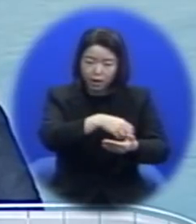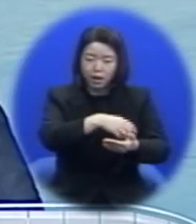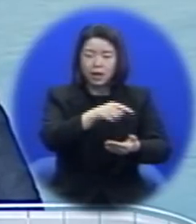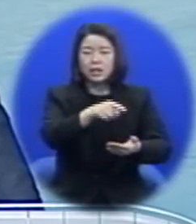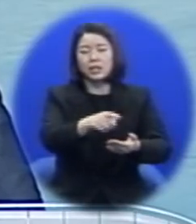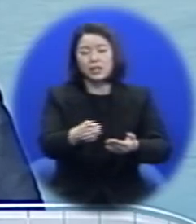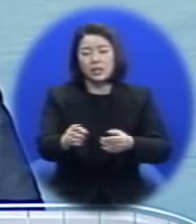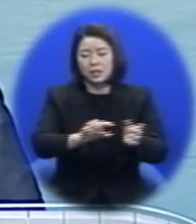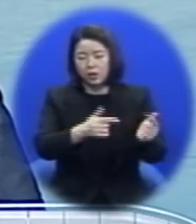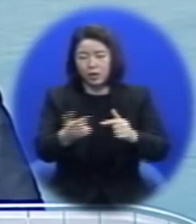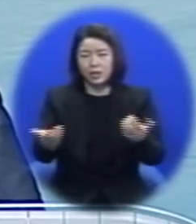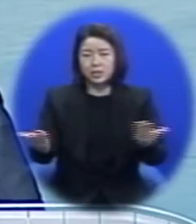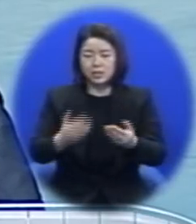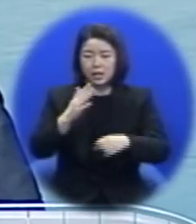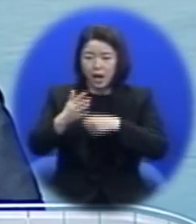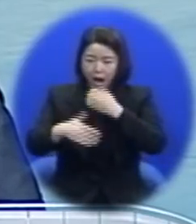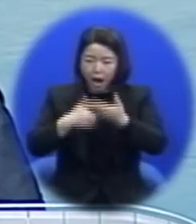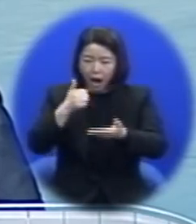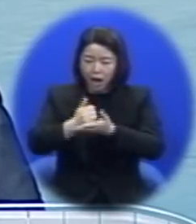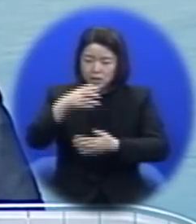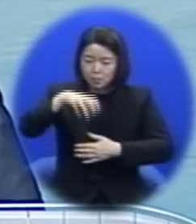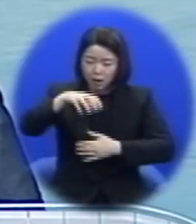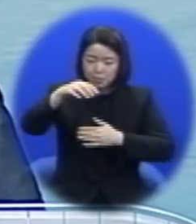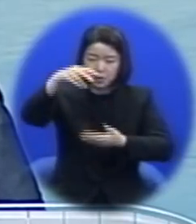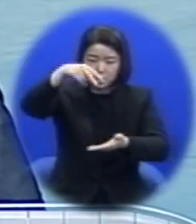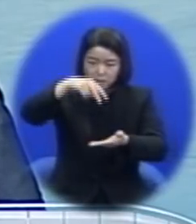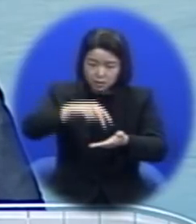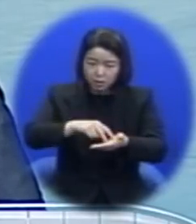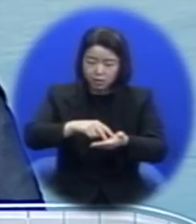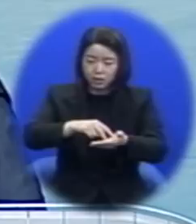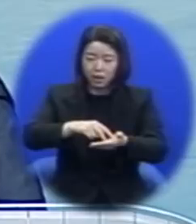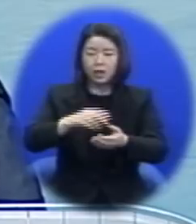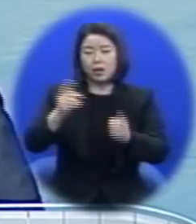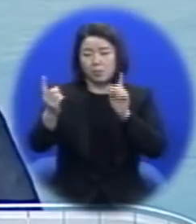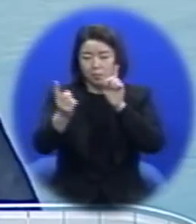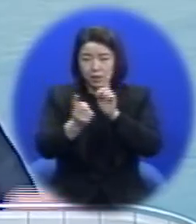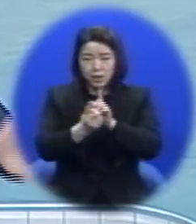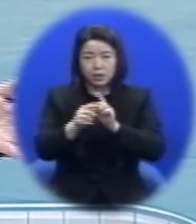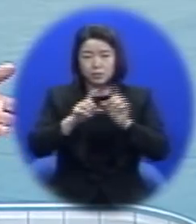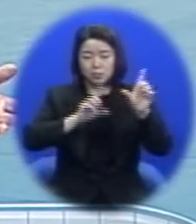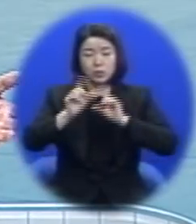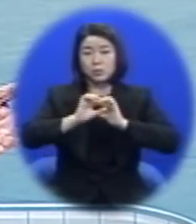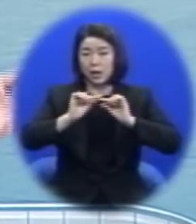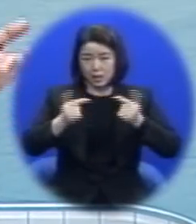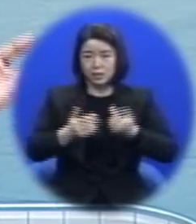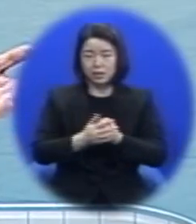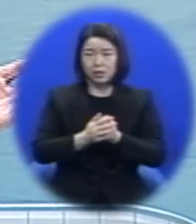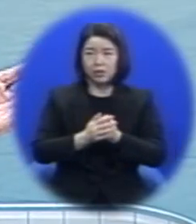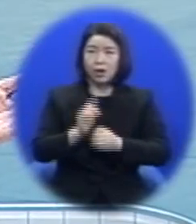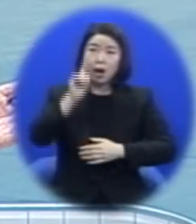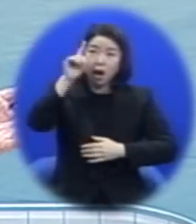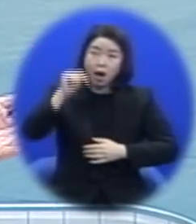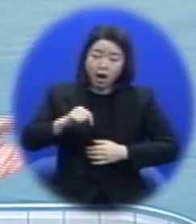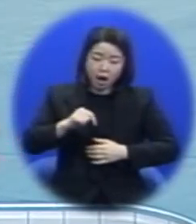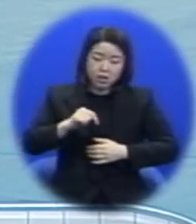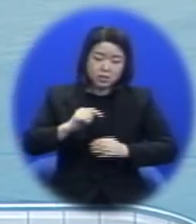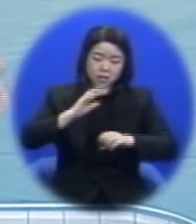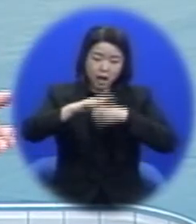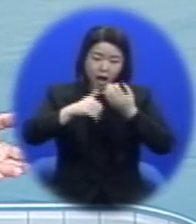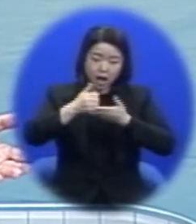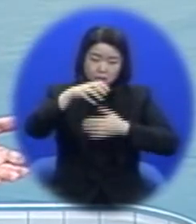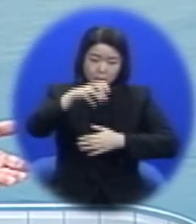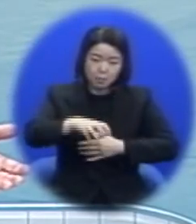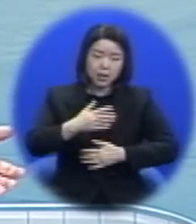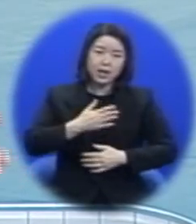서기 전에 당신의 모습이 아니기를 바랍니다. 창조주 앞에서 이것을 보십시오. 제 집을 보십시오. 제